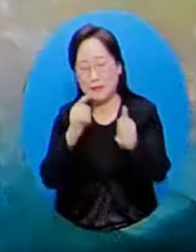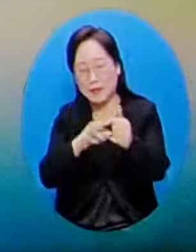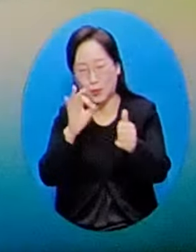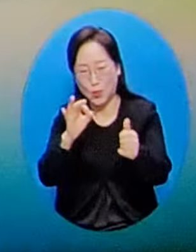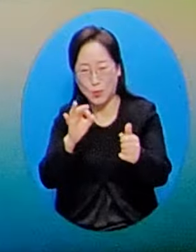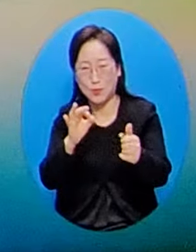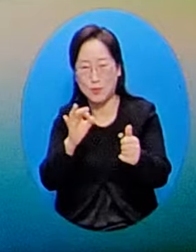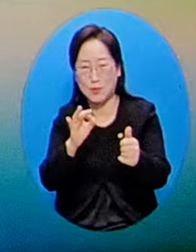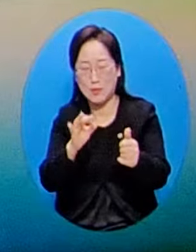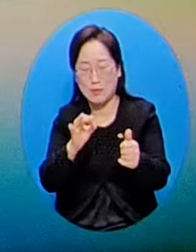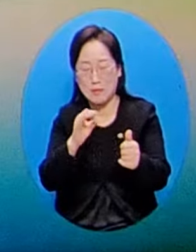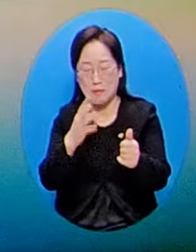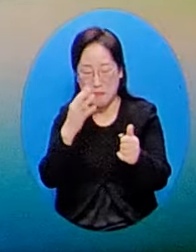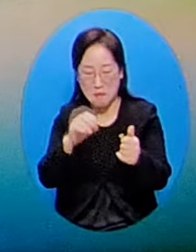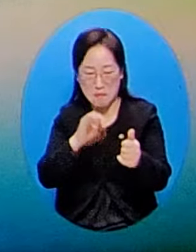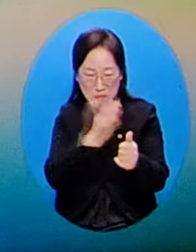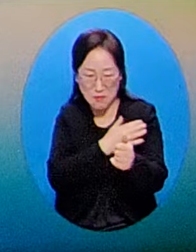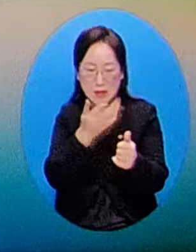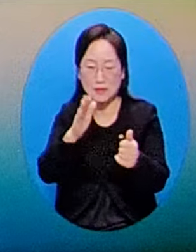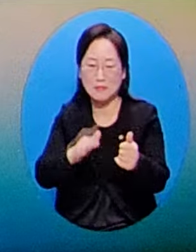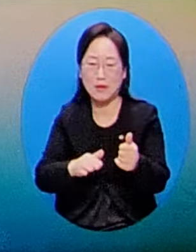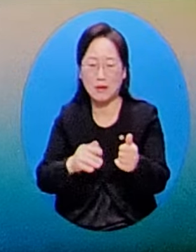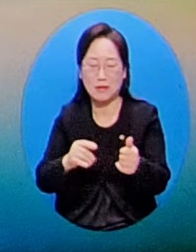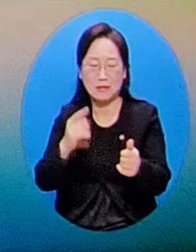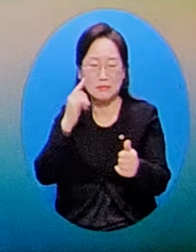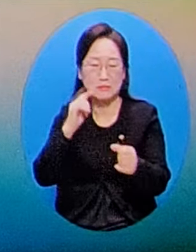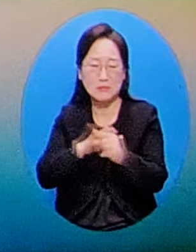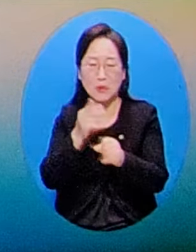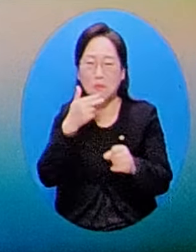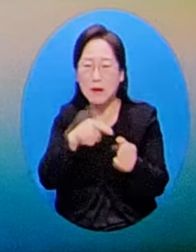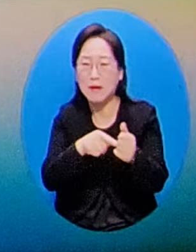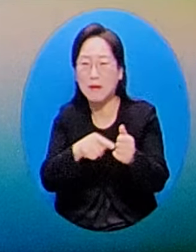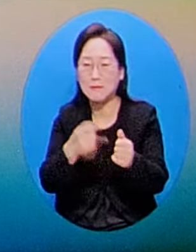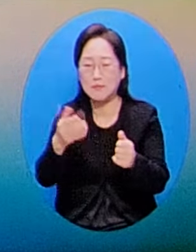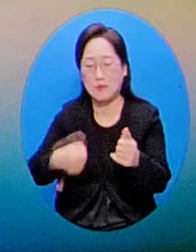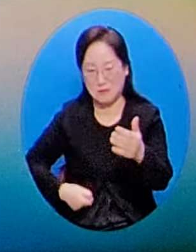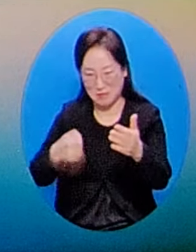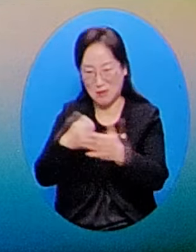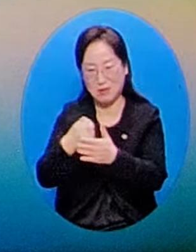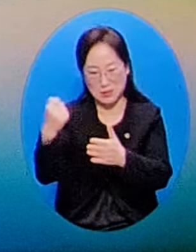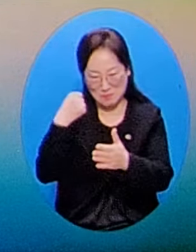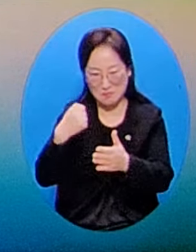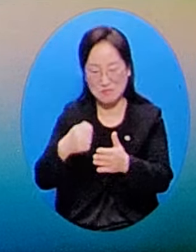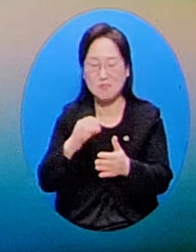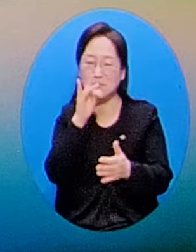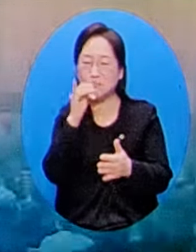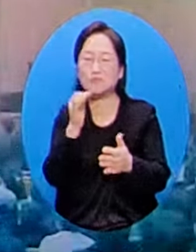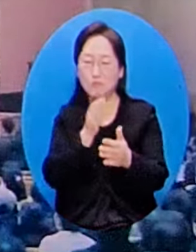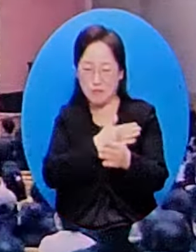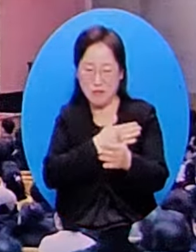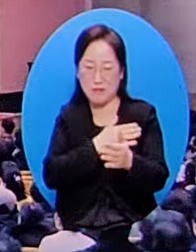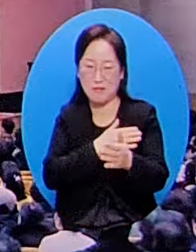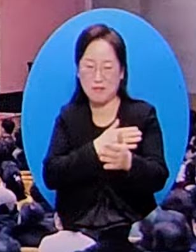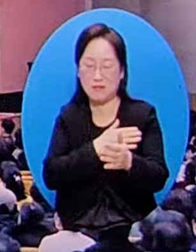많고 무자비하며 그러나 결단하기는 가쁘라고 평가하기도 했습니다. 그러던 중에